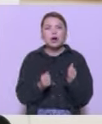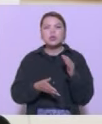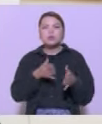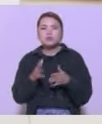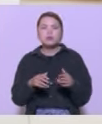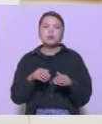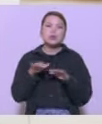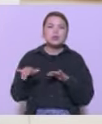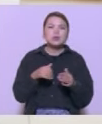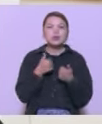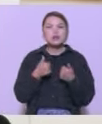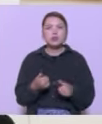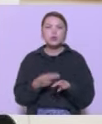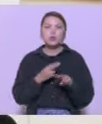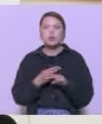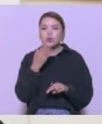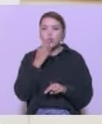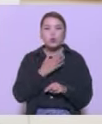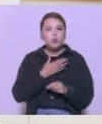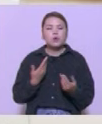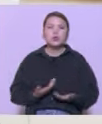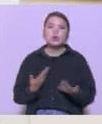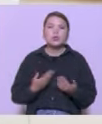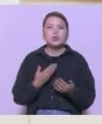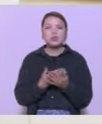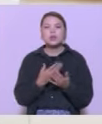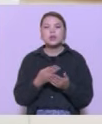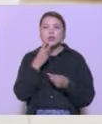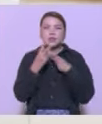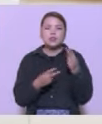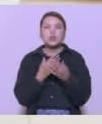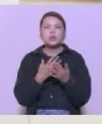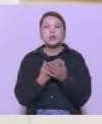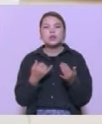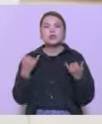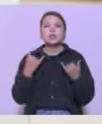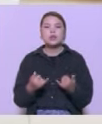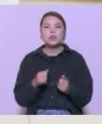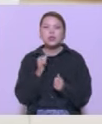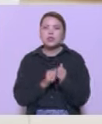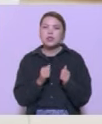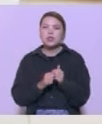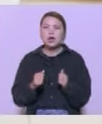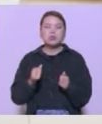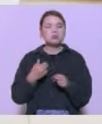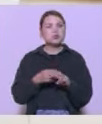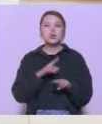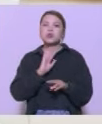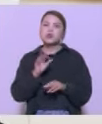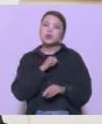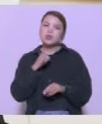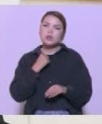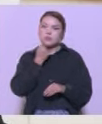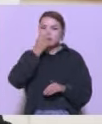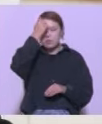детей в ходе выступления выражает их любовь к жизни. Этот общественный фонд сумел добиться того, что не каждому под силу. И мы благодарны ему за